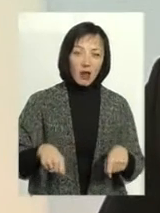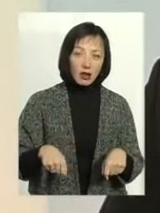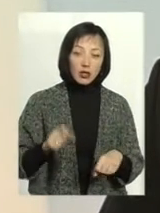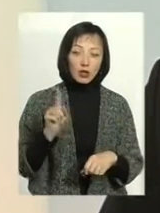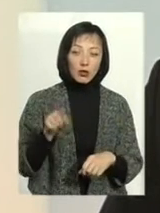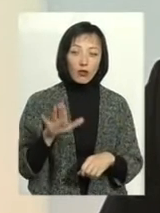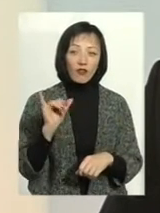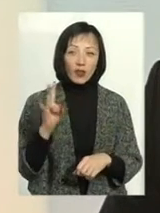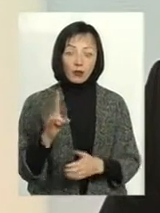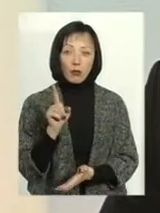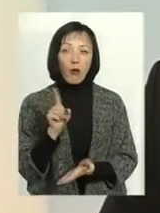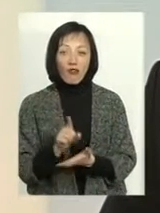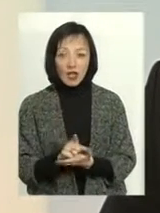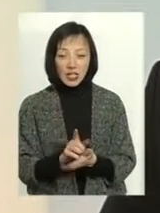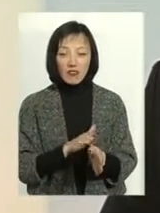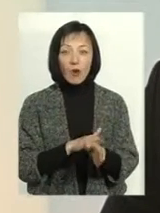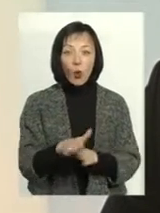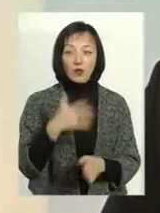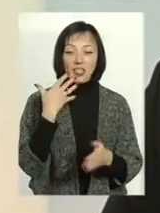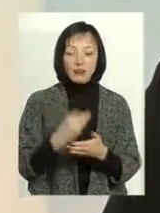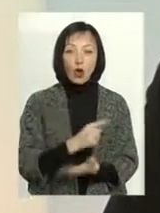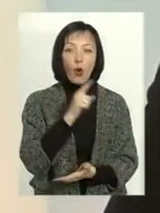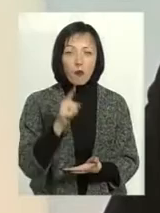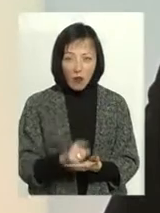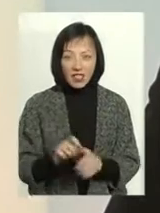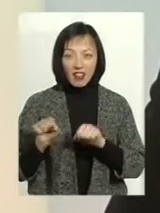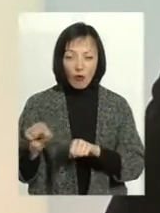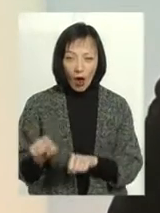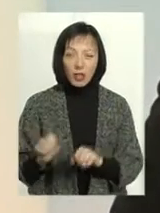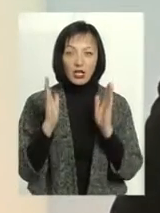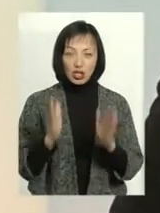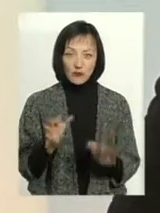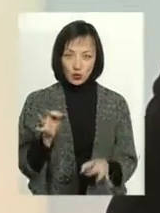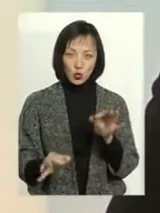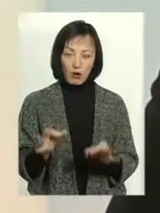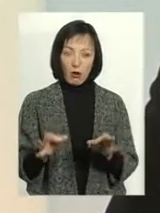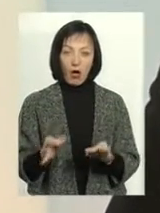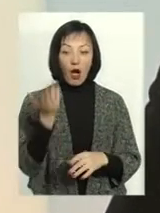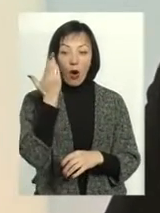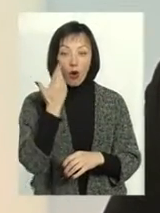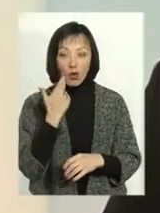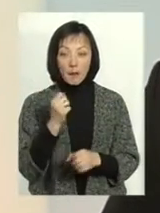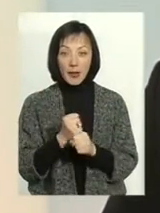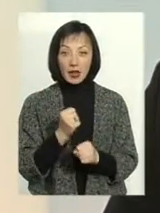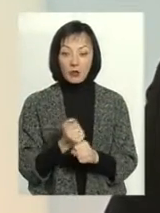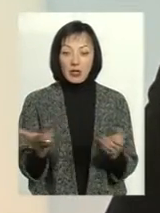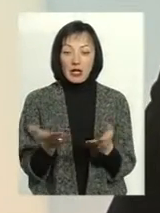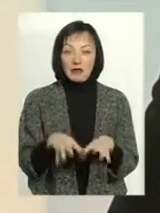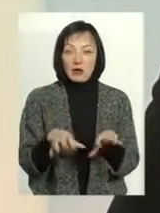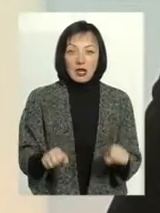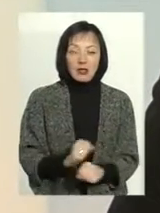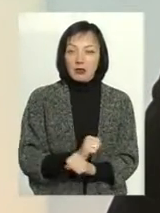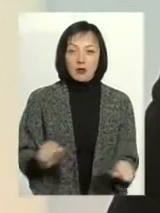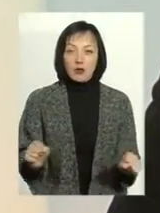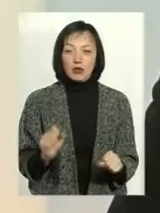то він повинен виконувати свої обов'язки адвоката лише в судах. Коли він працює на якійсь посаді, не